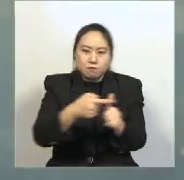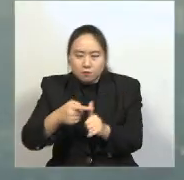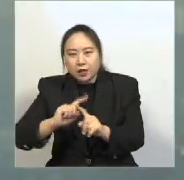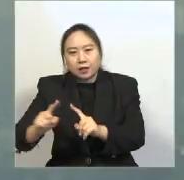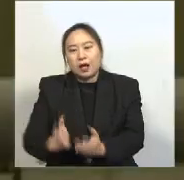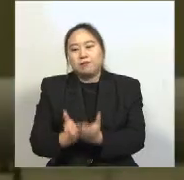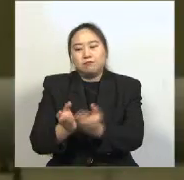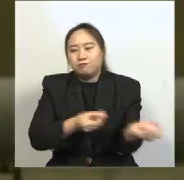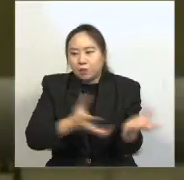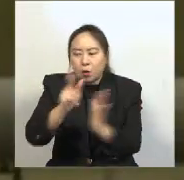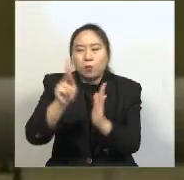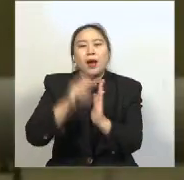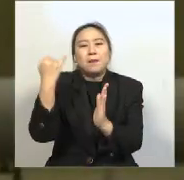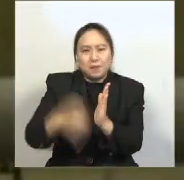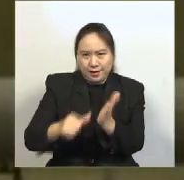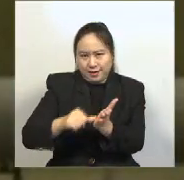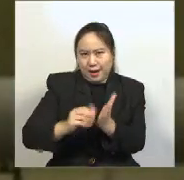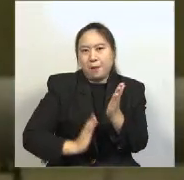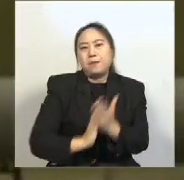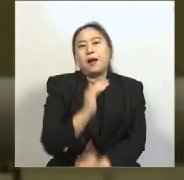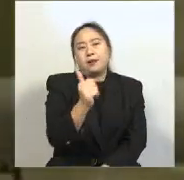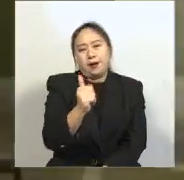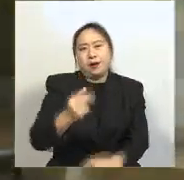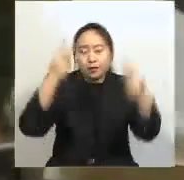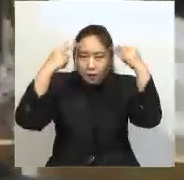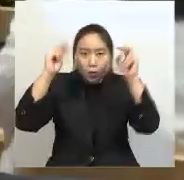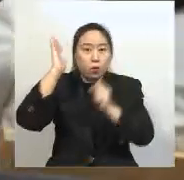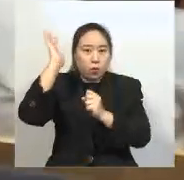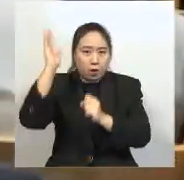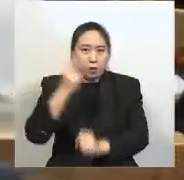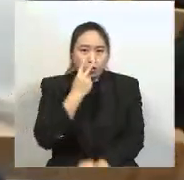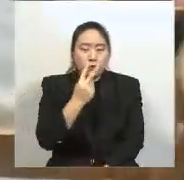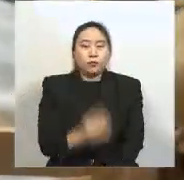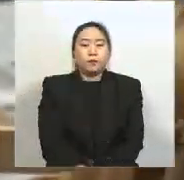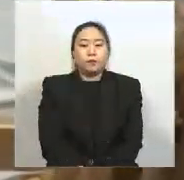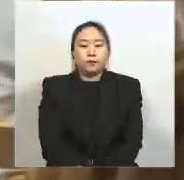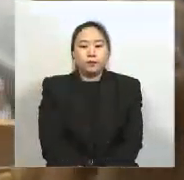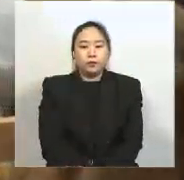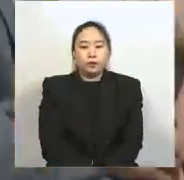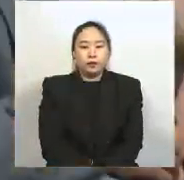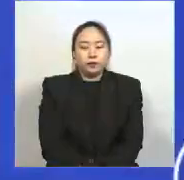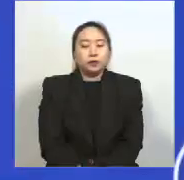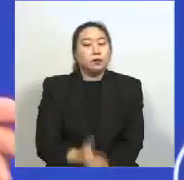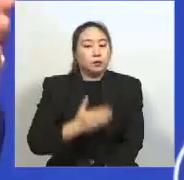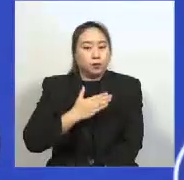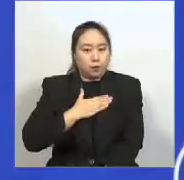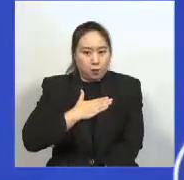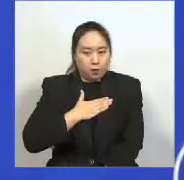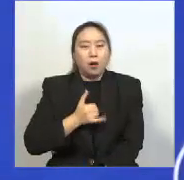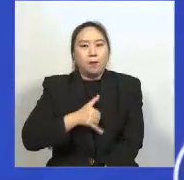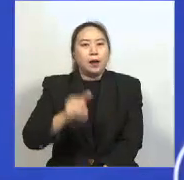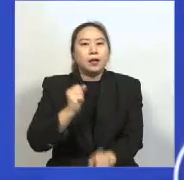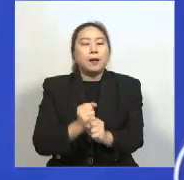ายได้อย่างสำเร็จค่ะฟังประเด็นนี้จากท่านนายกรัฐมนตรีกันค่ะ ผมนี่เข้ามาเพื่อหยุดปัญหาเห